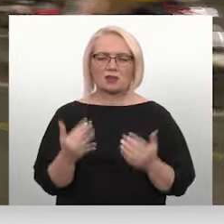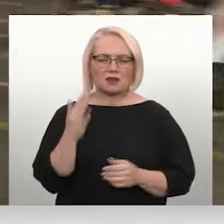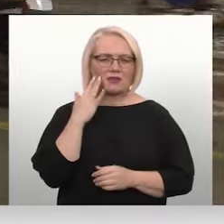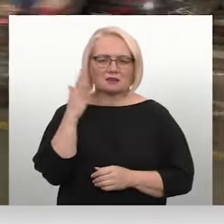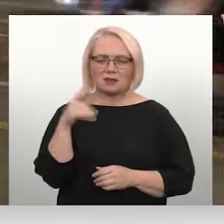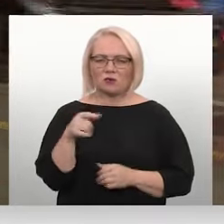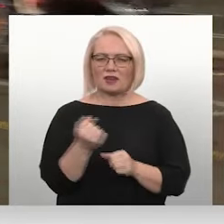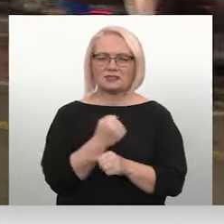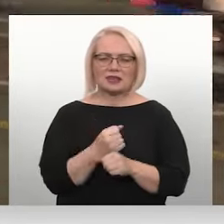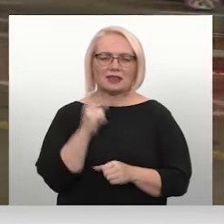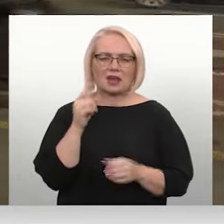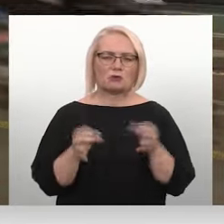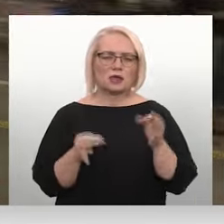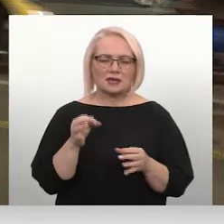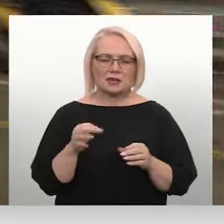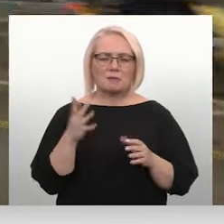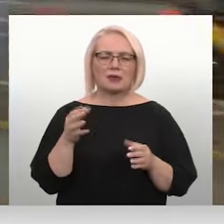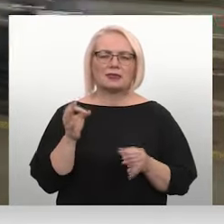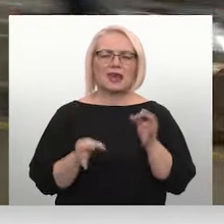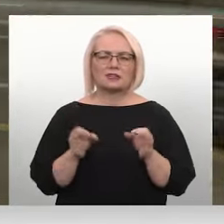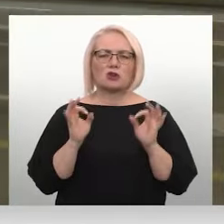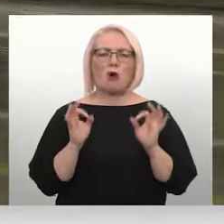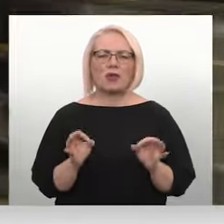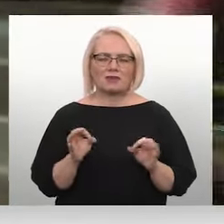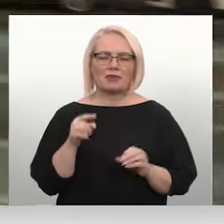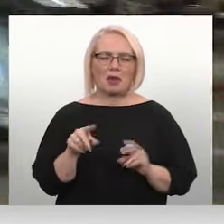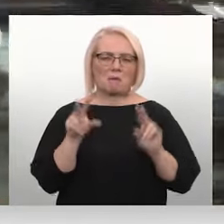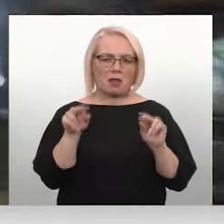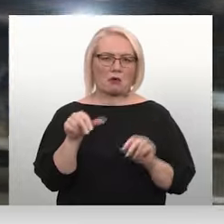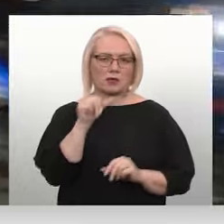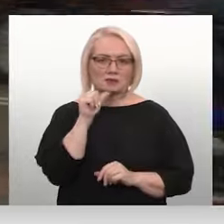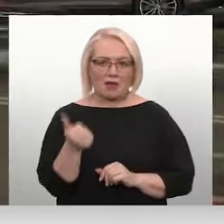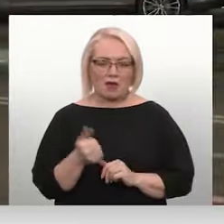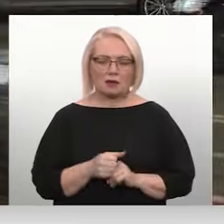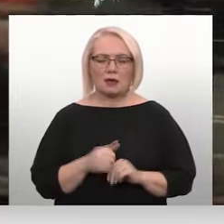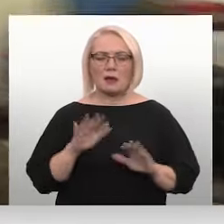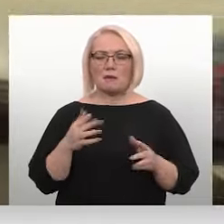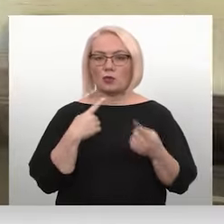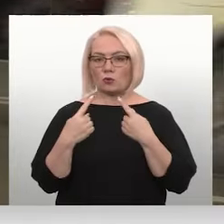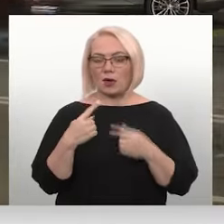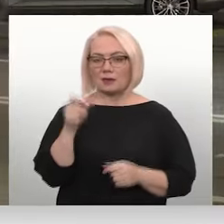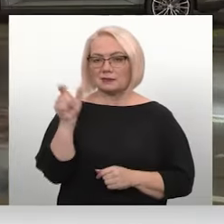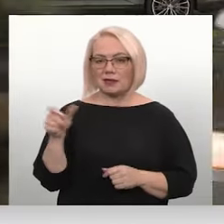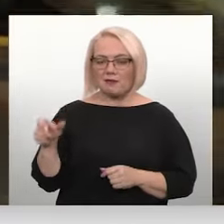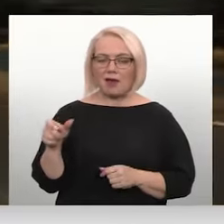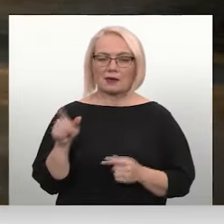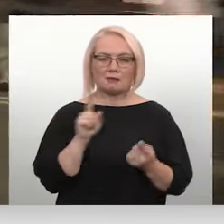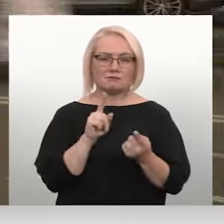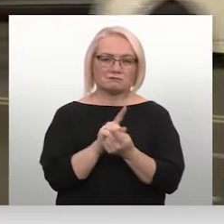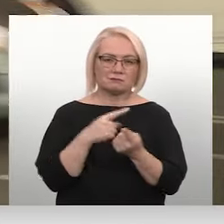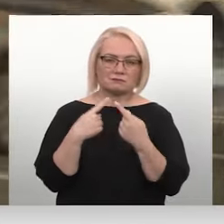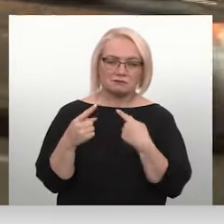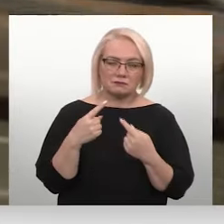izdarīt vienīgi tiesa, bet uz tiesas objektivitāti viņi īsti šeit nepaļaujās. Savukārt, runājot ar cilvēkiem ielās attieksmi, patiesībā ir